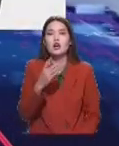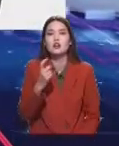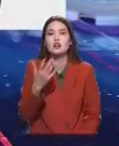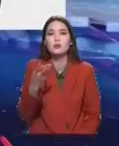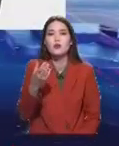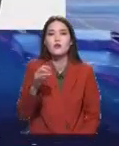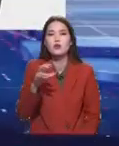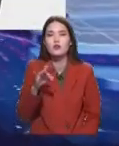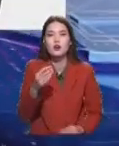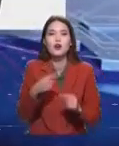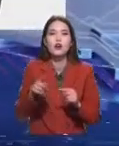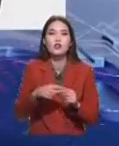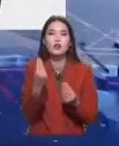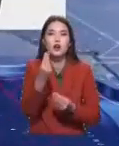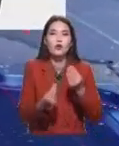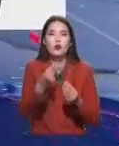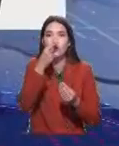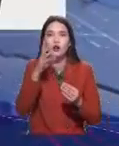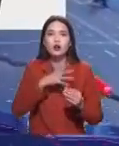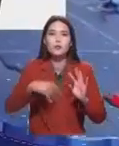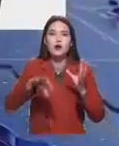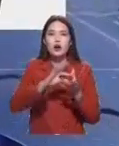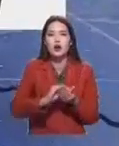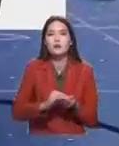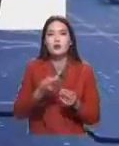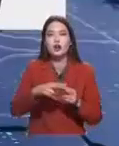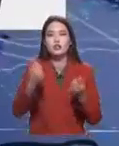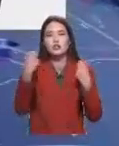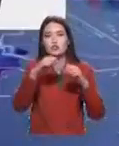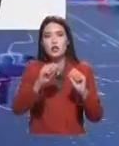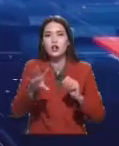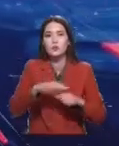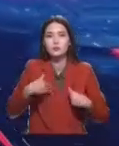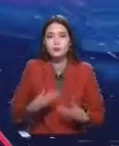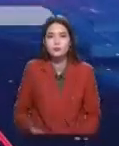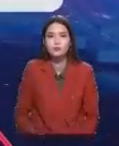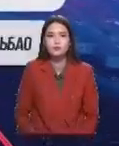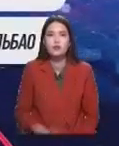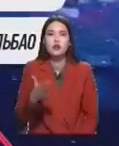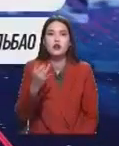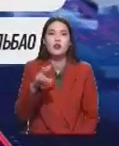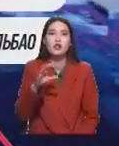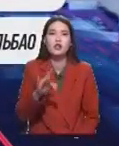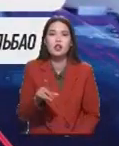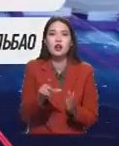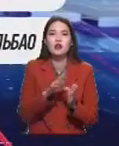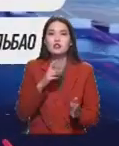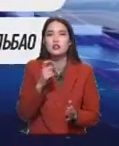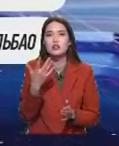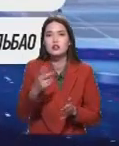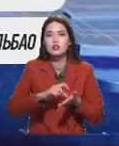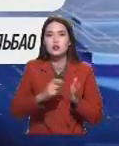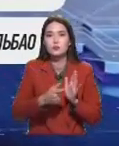бөлімінің алдыңғы ойындардың нәтижесі көрсетілген. Барша жеңімпаздарды құттықтаймыз. Винлайн қосымшасының X5 бөліміне